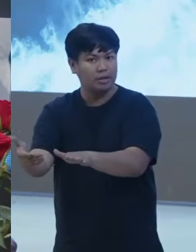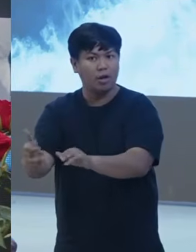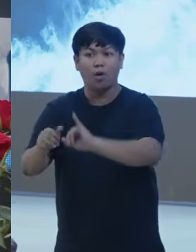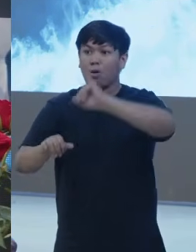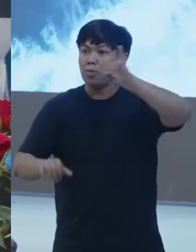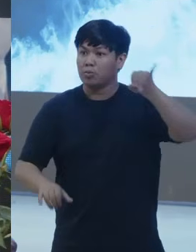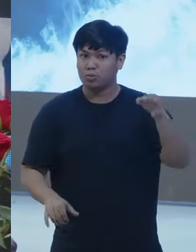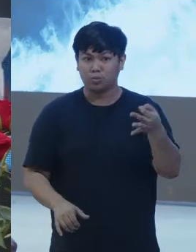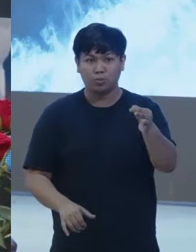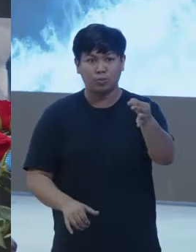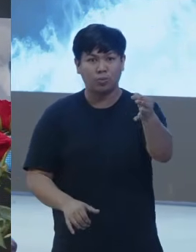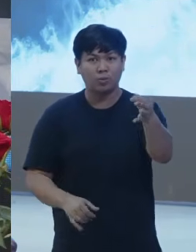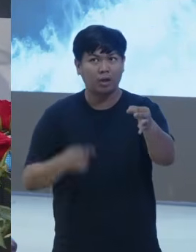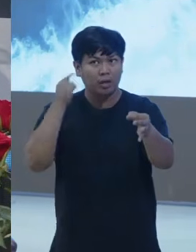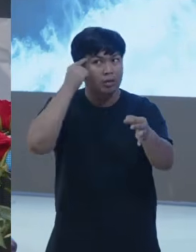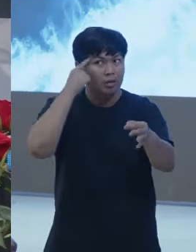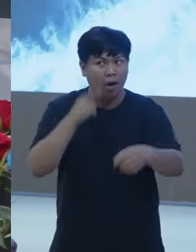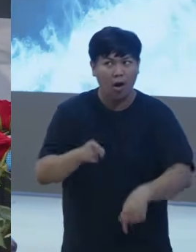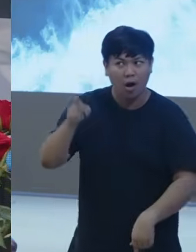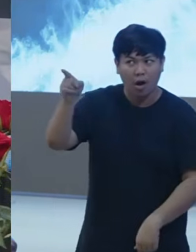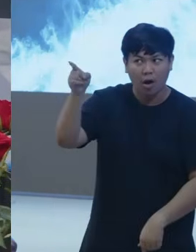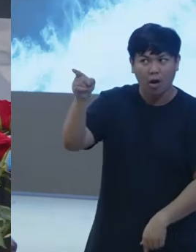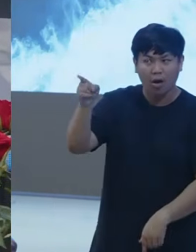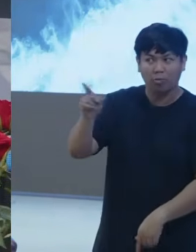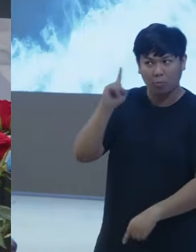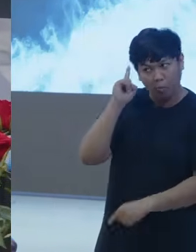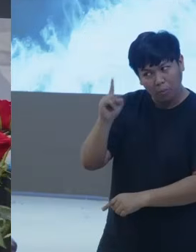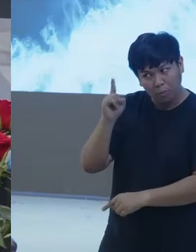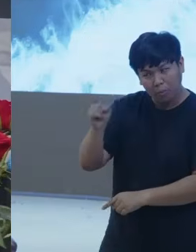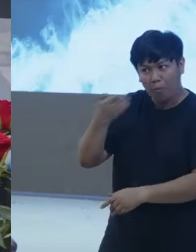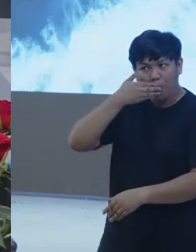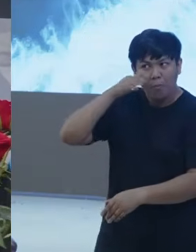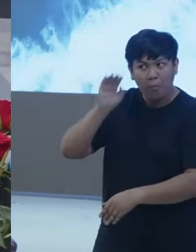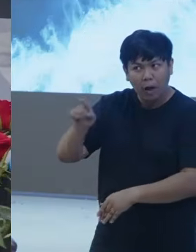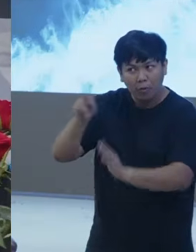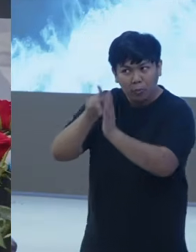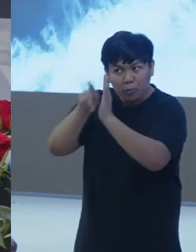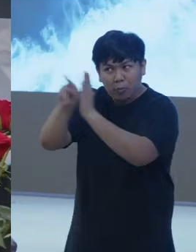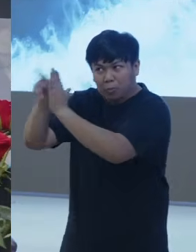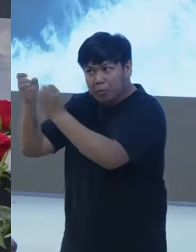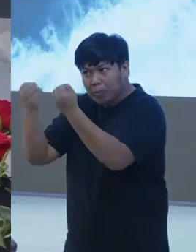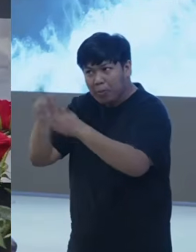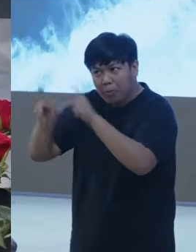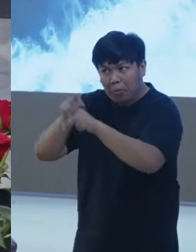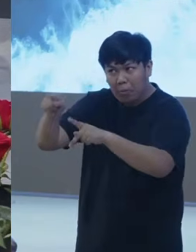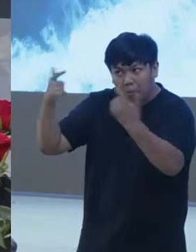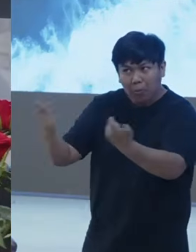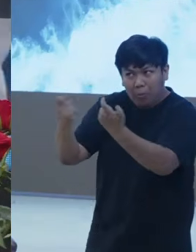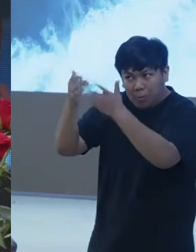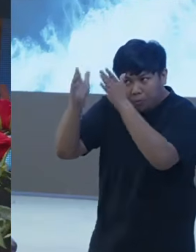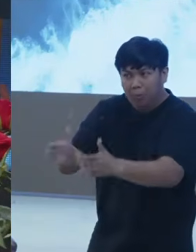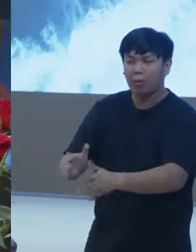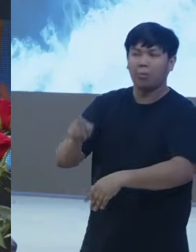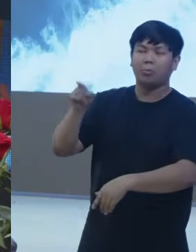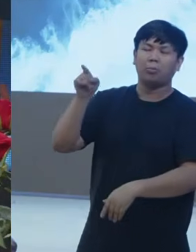ay tunay nga na mapapahamak. Kaya lang, sa likod ng kanyang